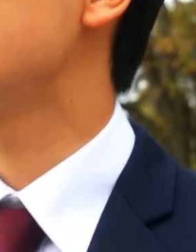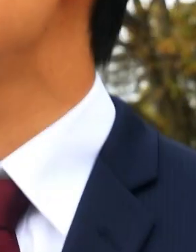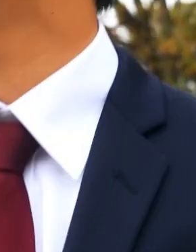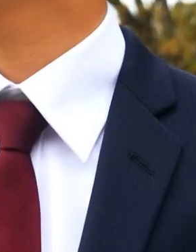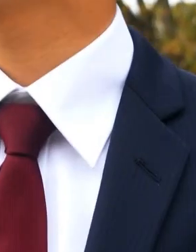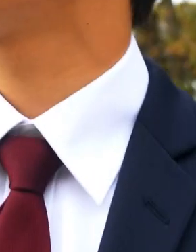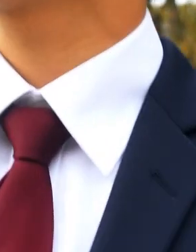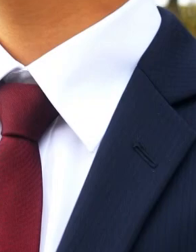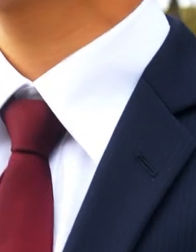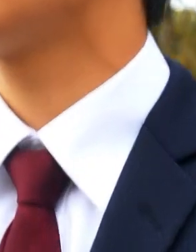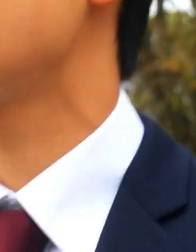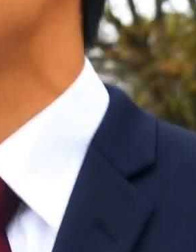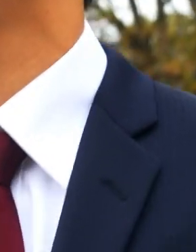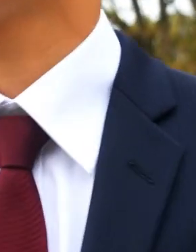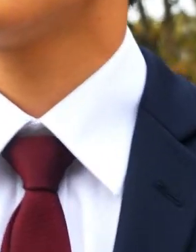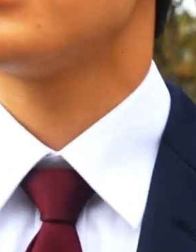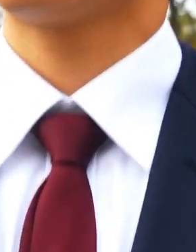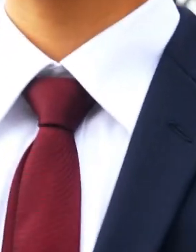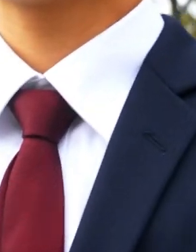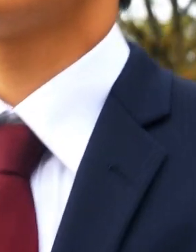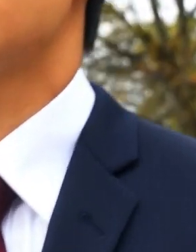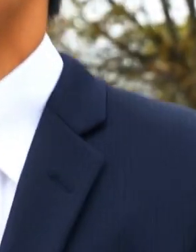鈴木福の耳より広島。